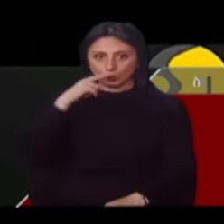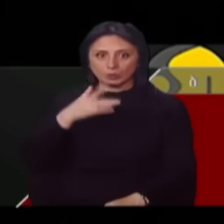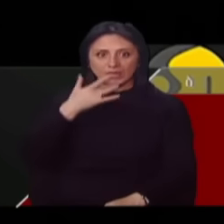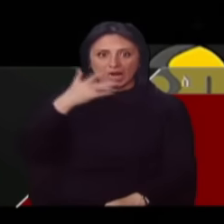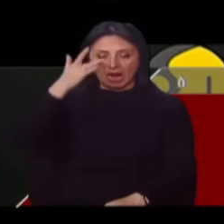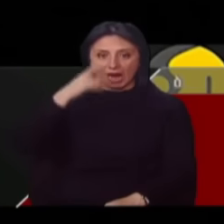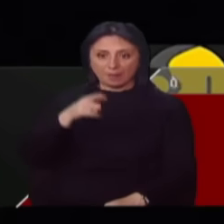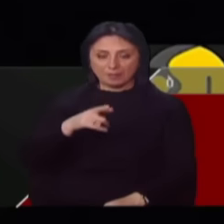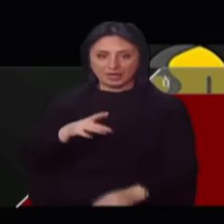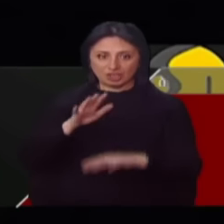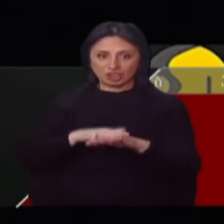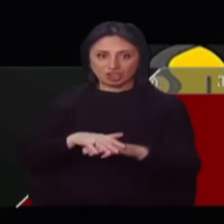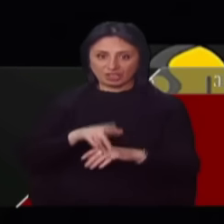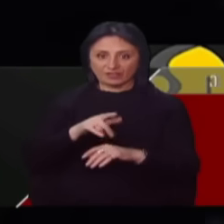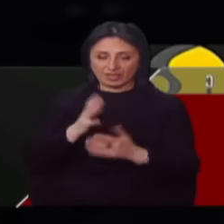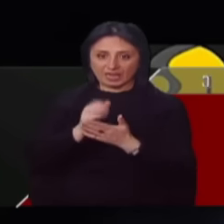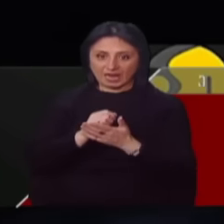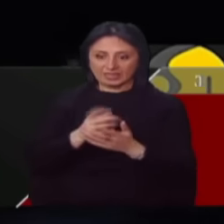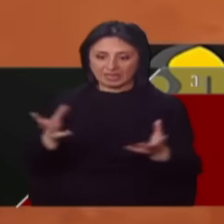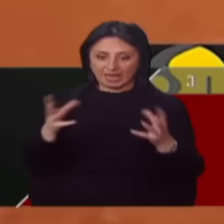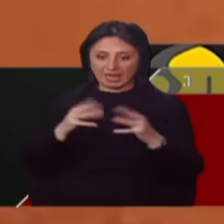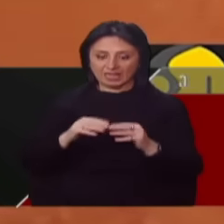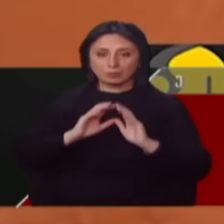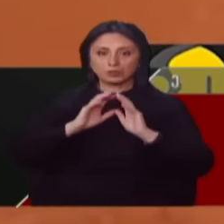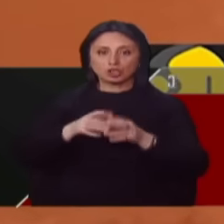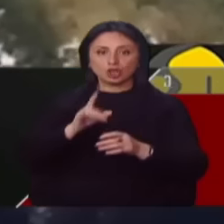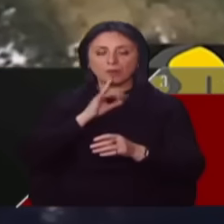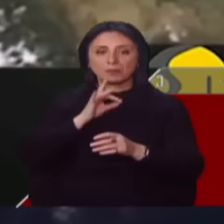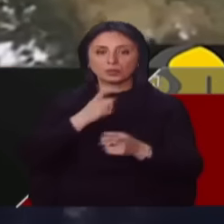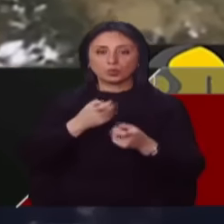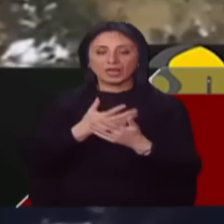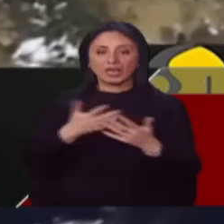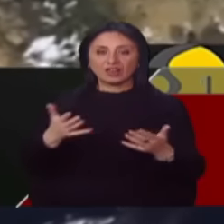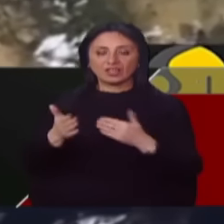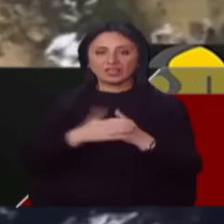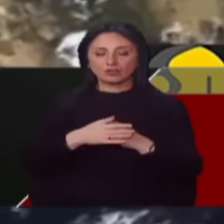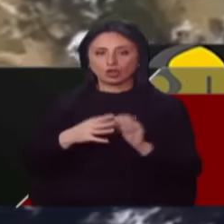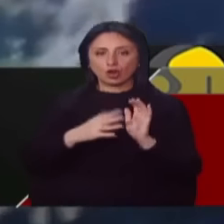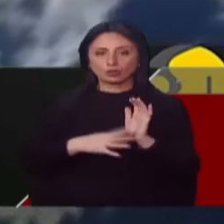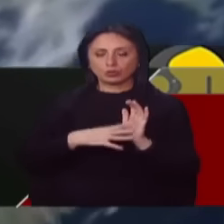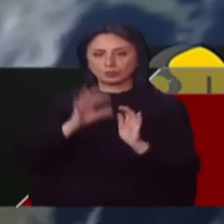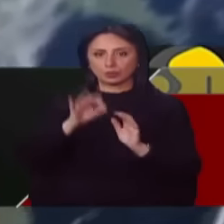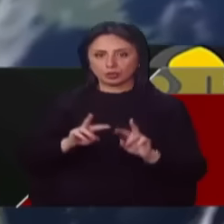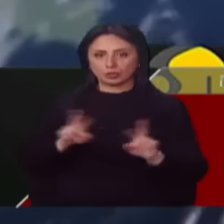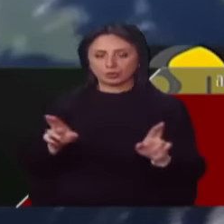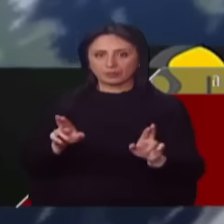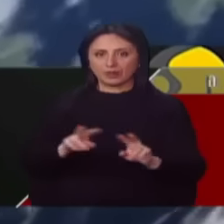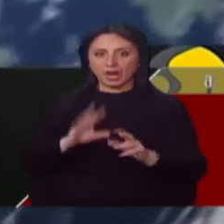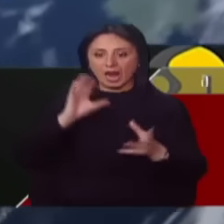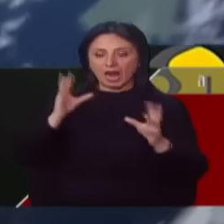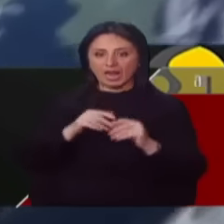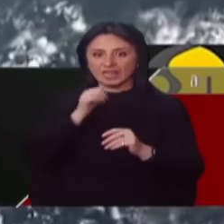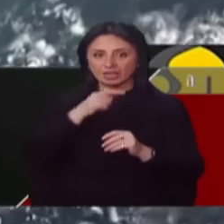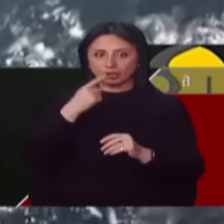და ამერიკის შეერთებული შტატების არსენალები ერთად იტევს მსოფლიოს ბირთვული იარაღის დაახლოებით 90%.